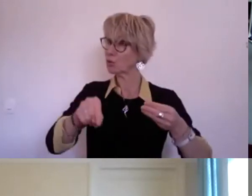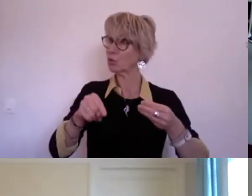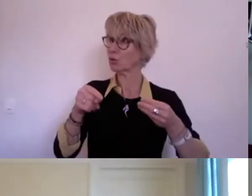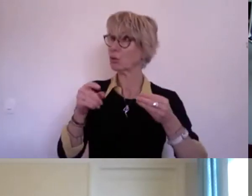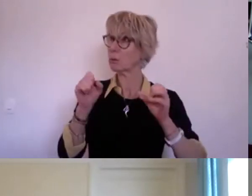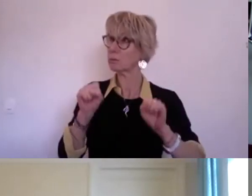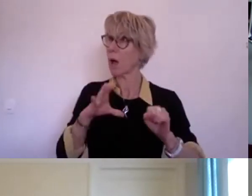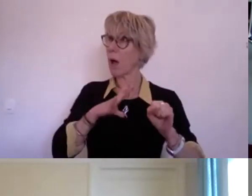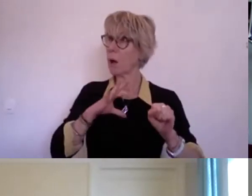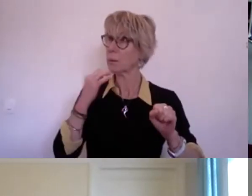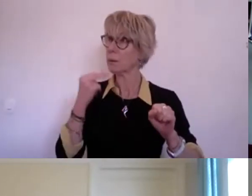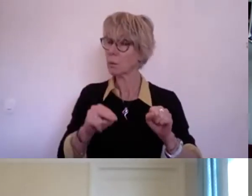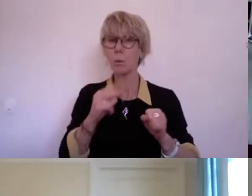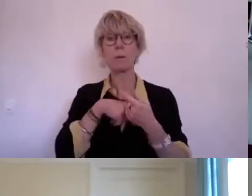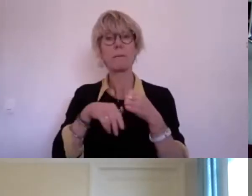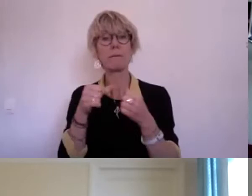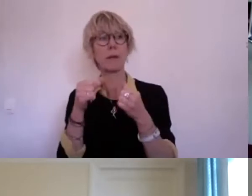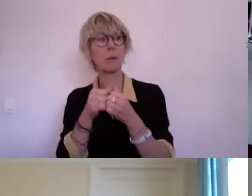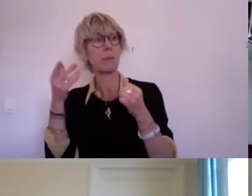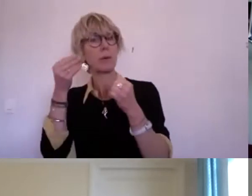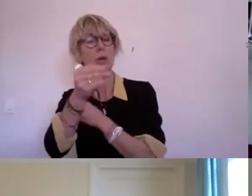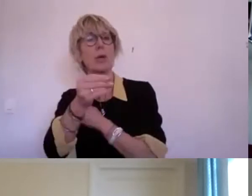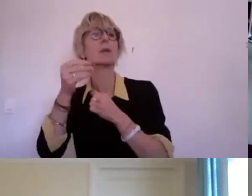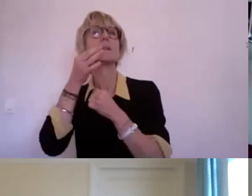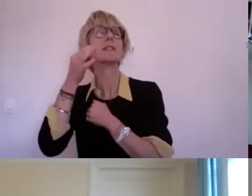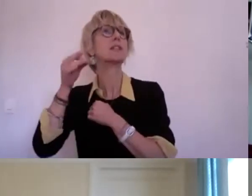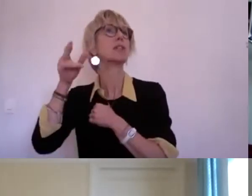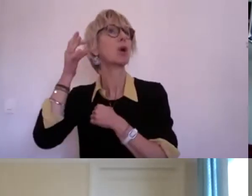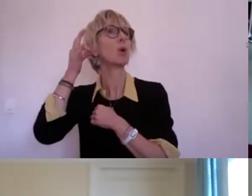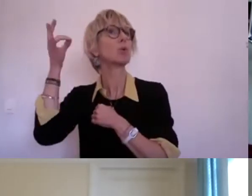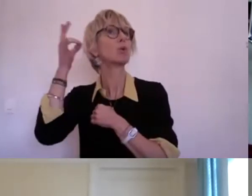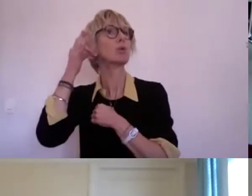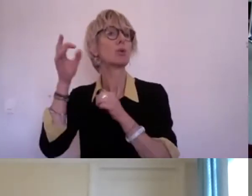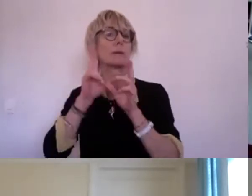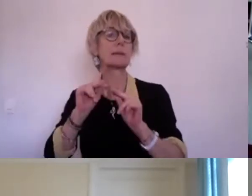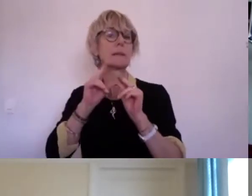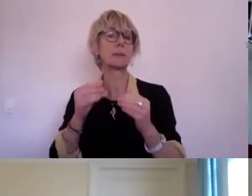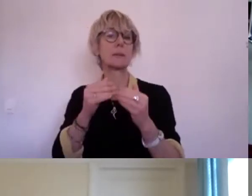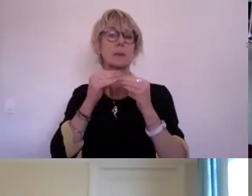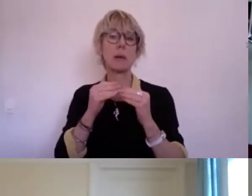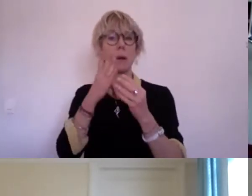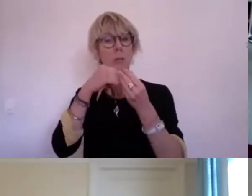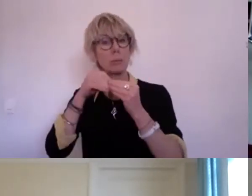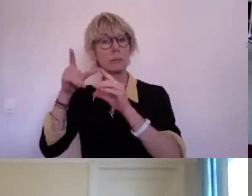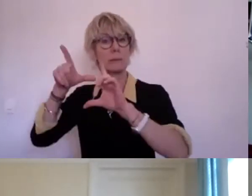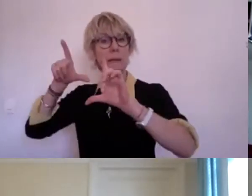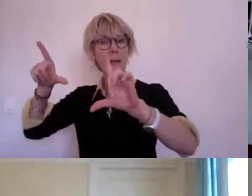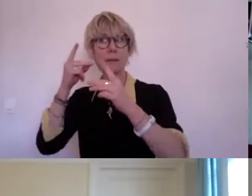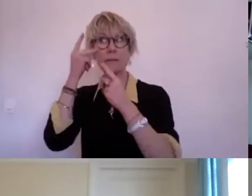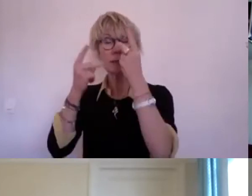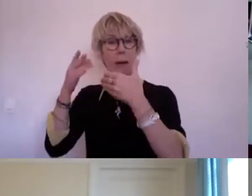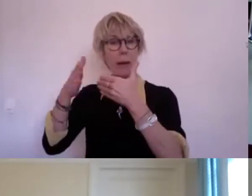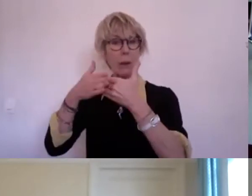ligne, effectivement. Nous avions les visuels du carnet tactile à côté. C'est pourquoi j'employais le terme